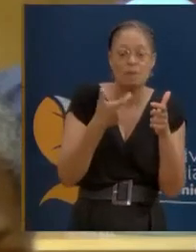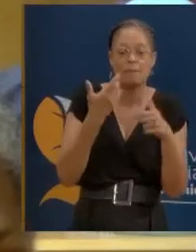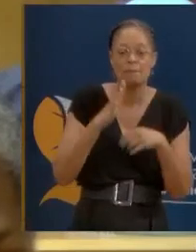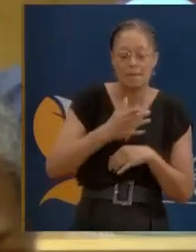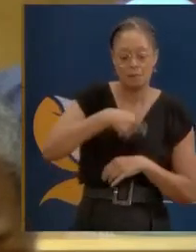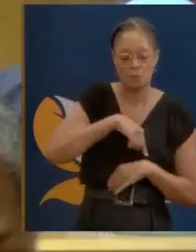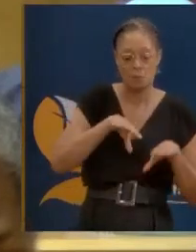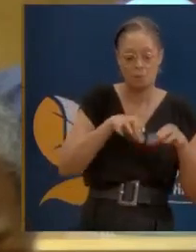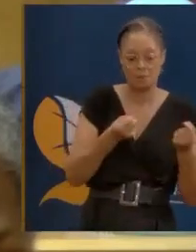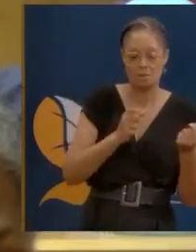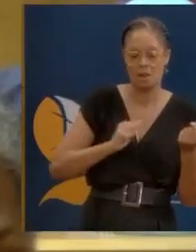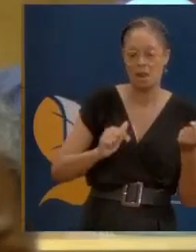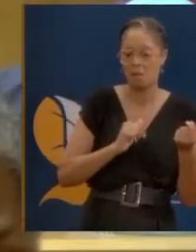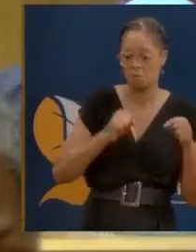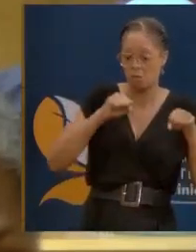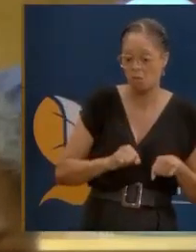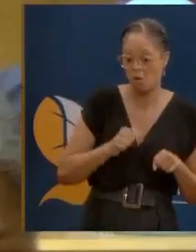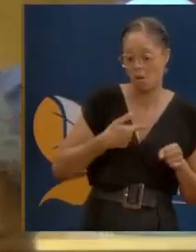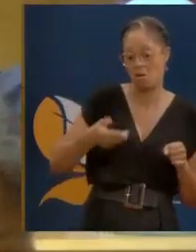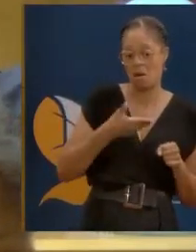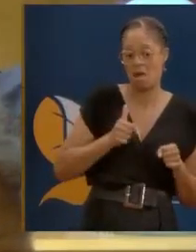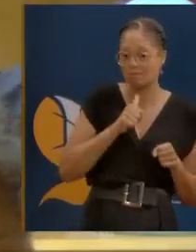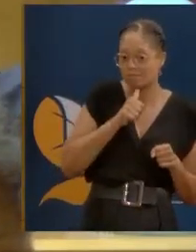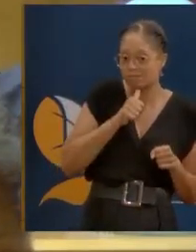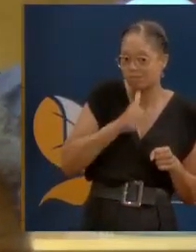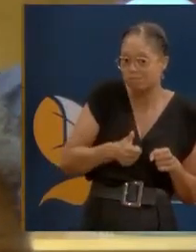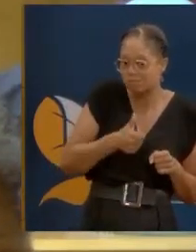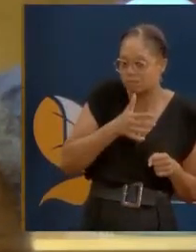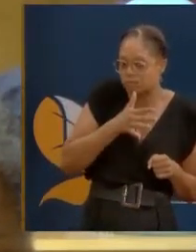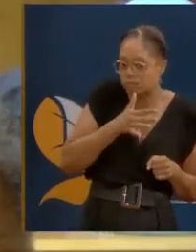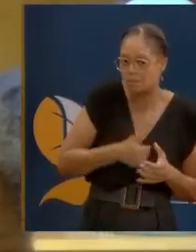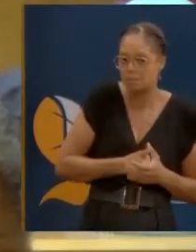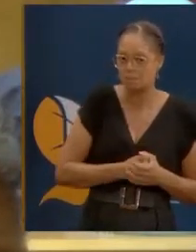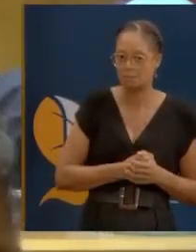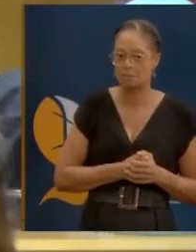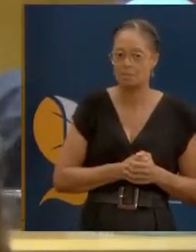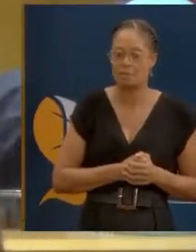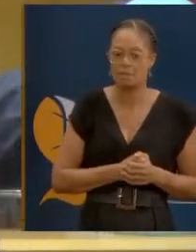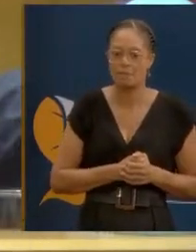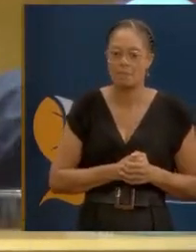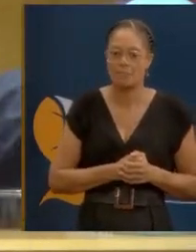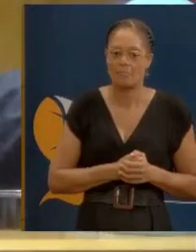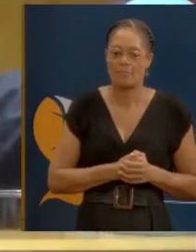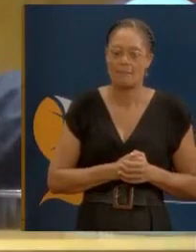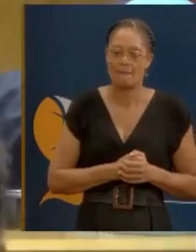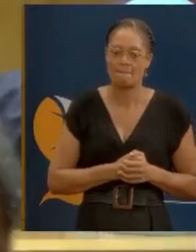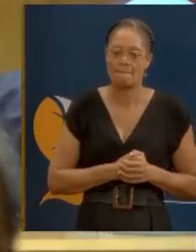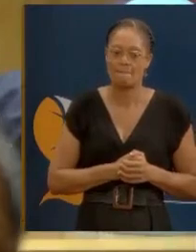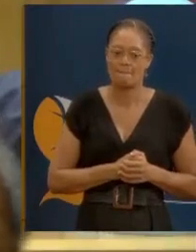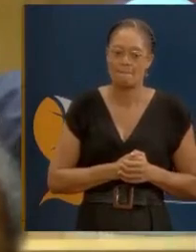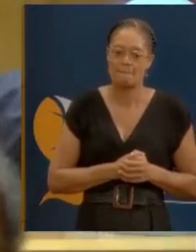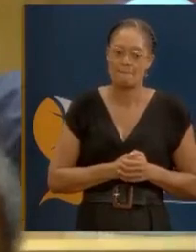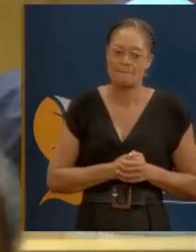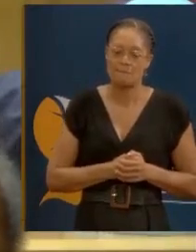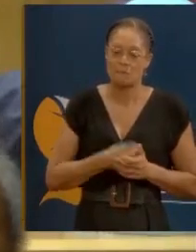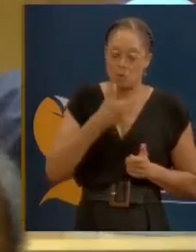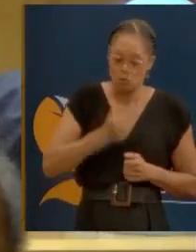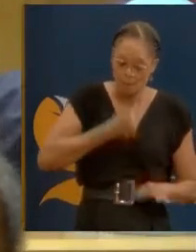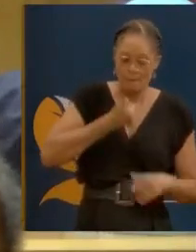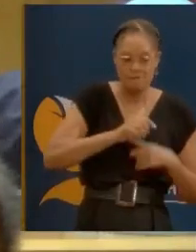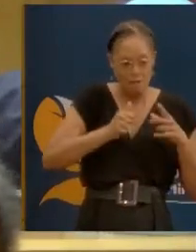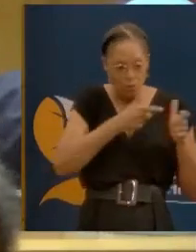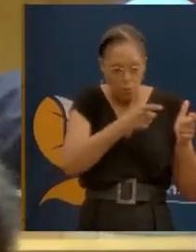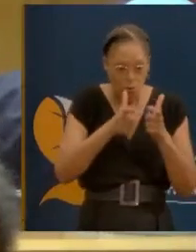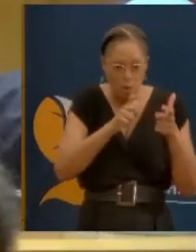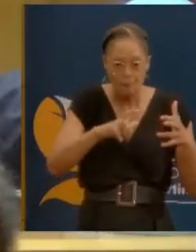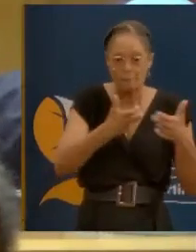nous n'avons rien sur la possibilité d'aller contrôler les prix des